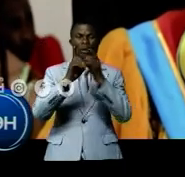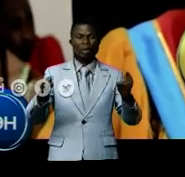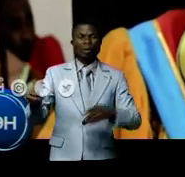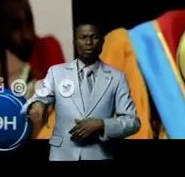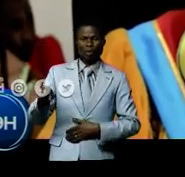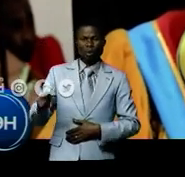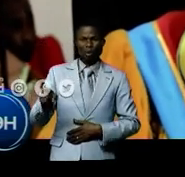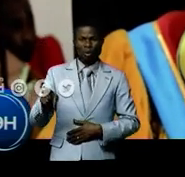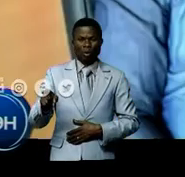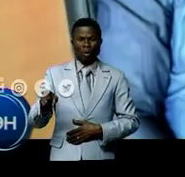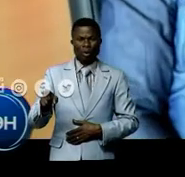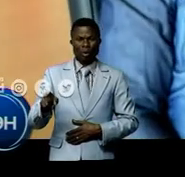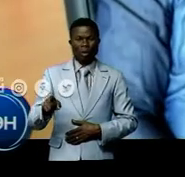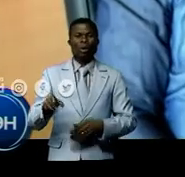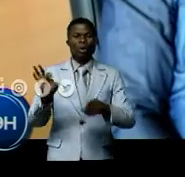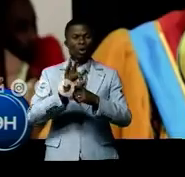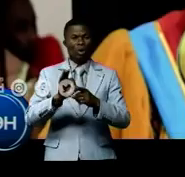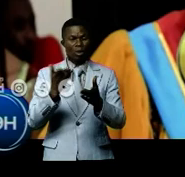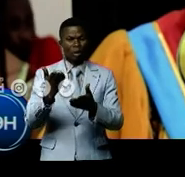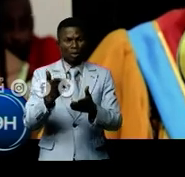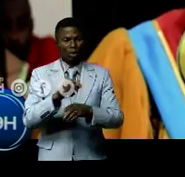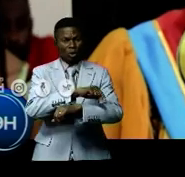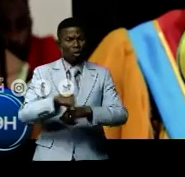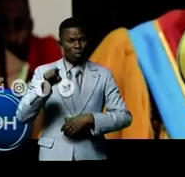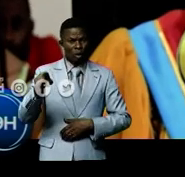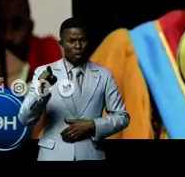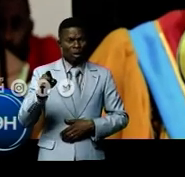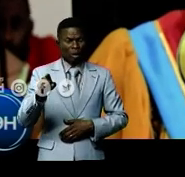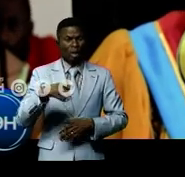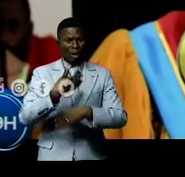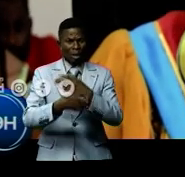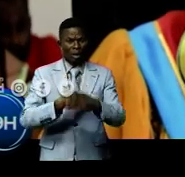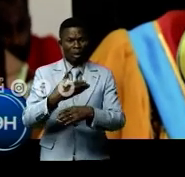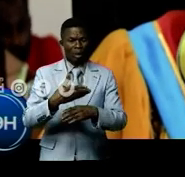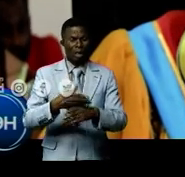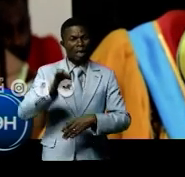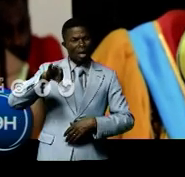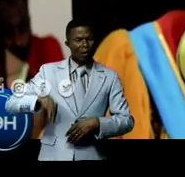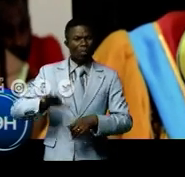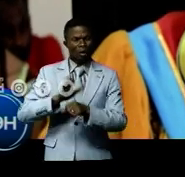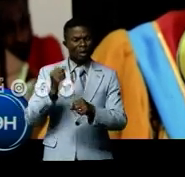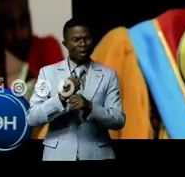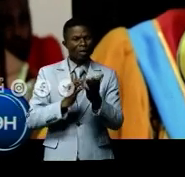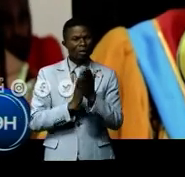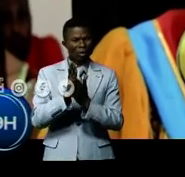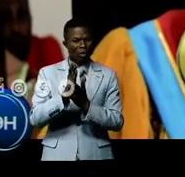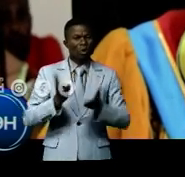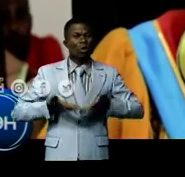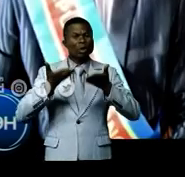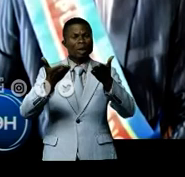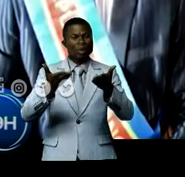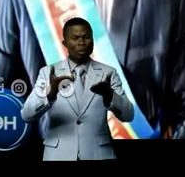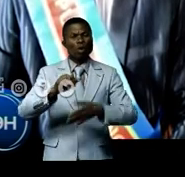provincial, durant cette session, son institution a produit des édits, bien que certaines propositions